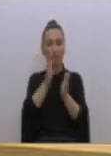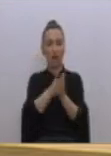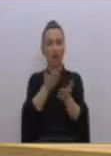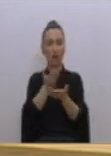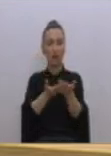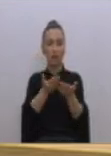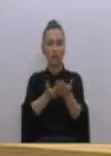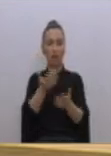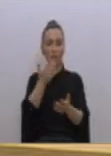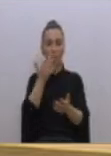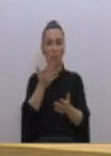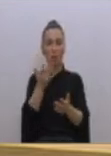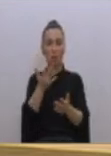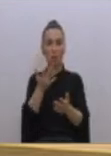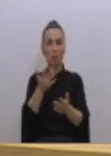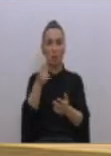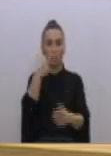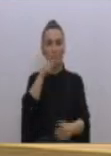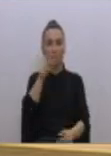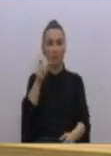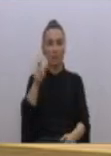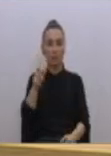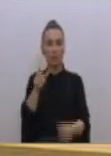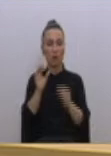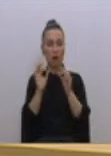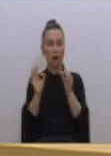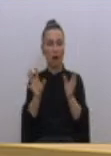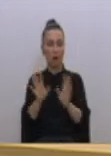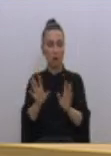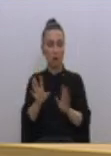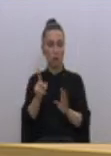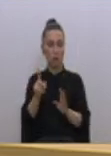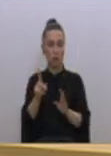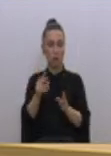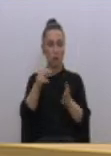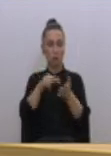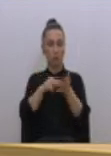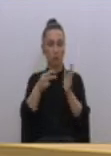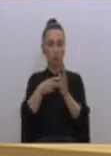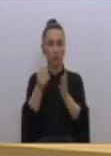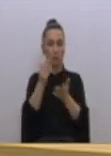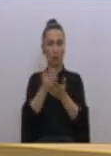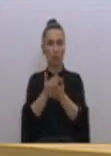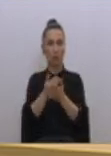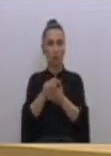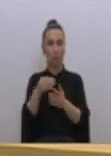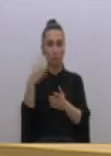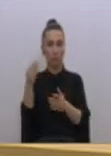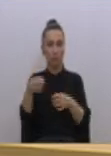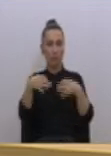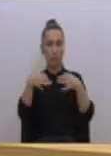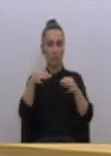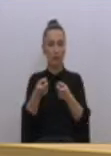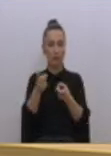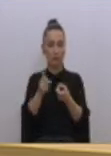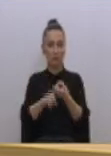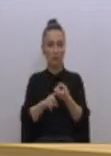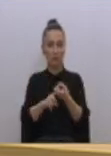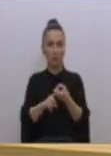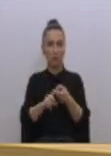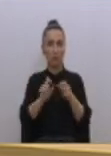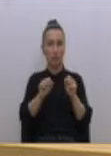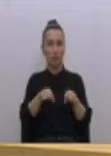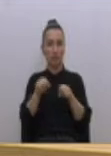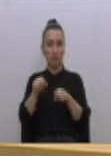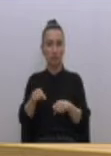მაგალითად პოლიტიკური თანამდებობის პირებზე არასათანადო საბიუჯეტო თანხებია გადანაწილებული, სატრანსპორტო